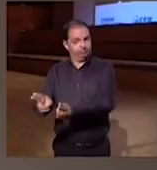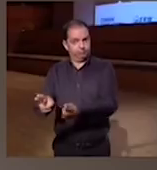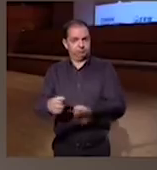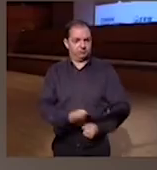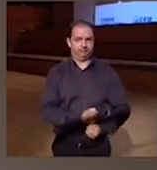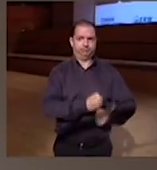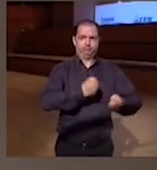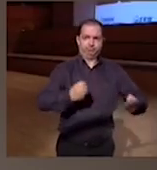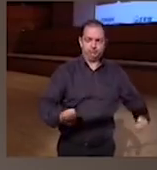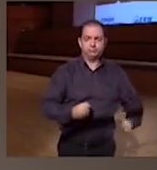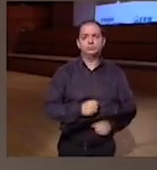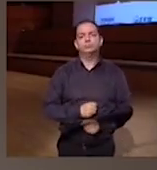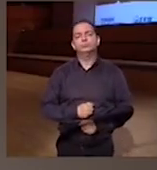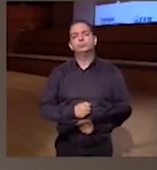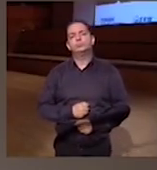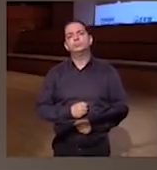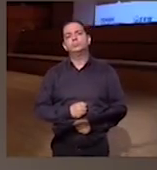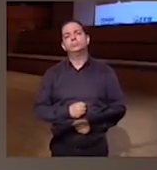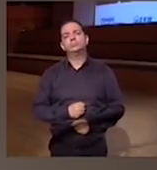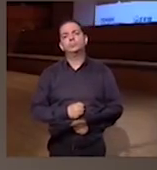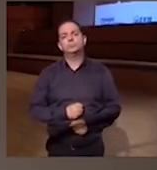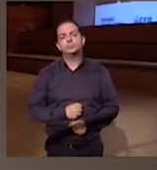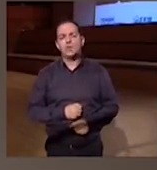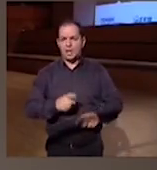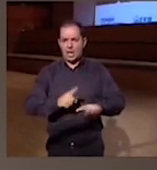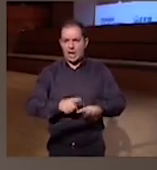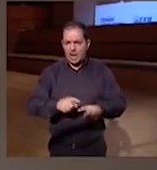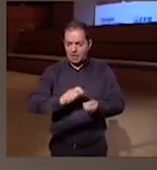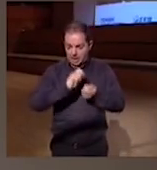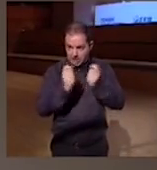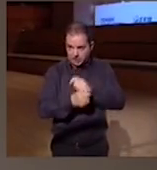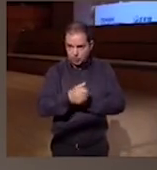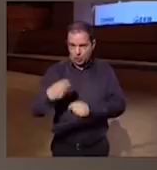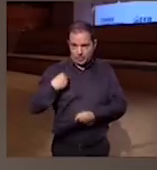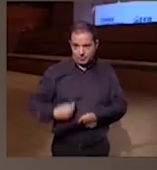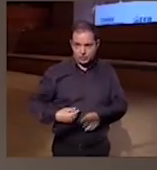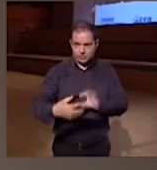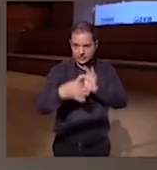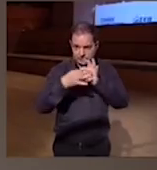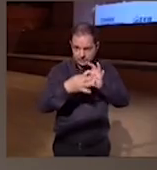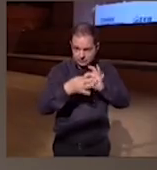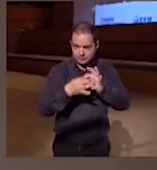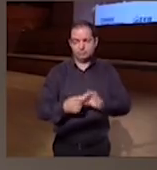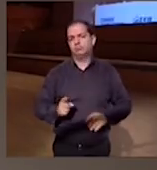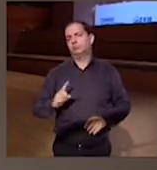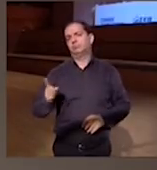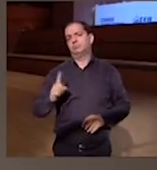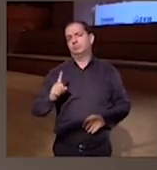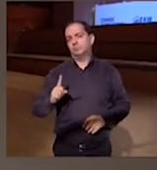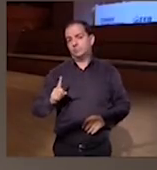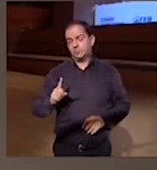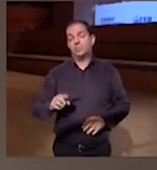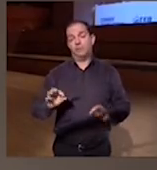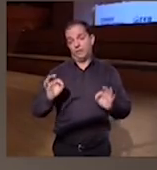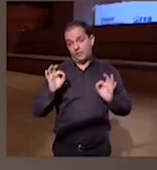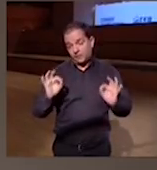Όμως η εικόνα της χώρας δεν αλλάζει μόνο στο πεδίο των διεθνών σχέσεων, αλλάζει και κυρίως, θα έλεγα, στο πεδίο